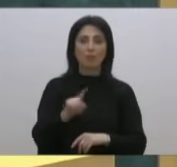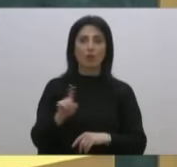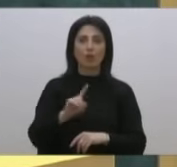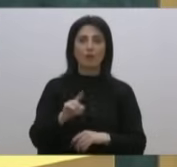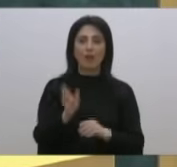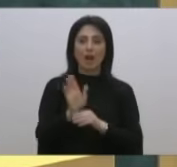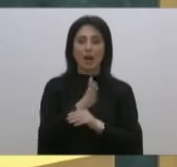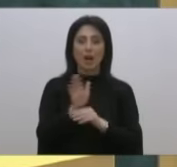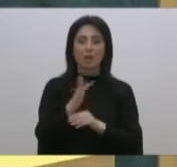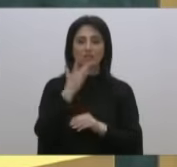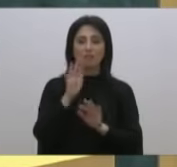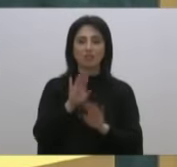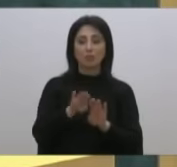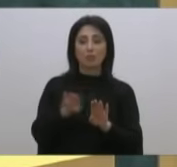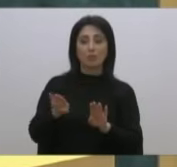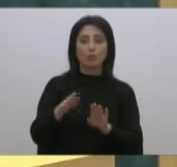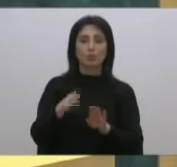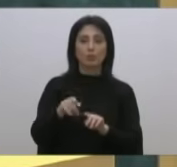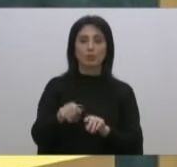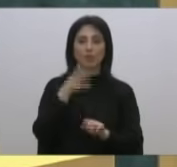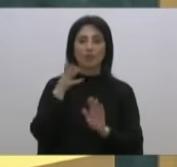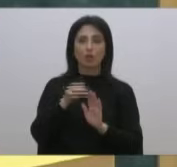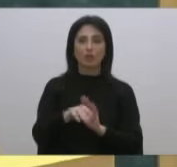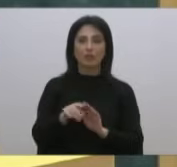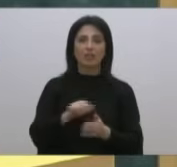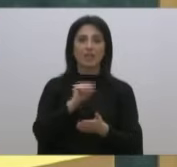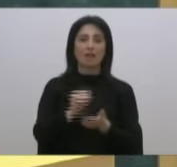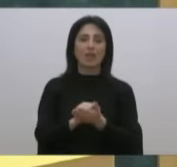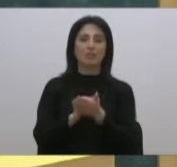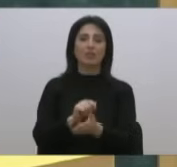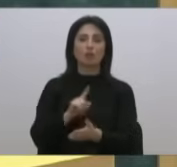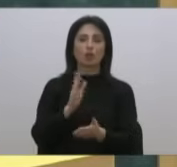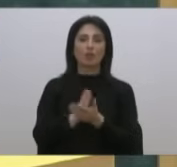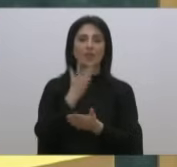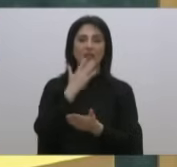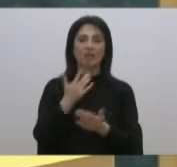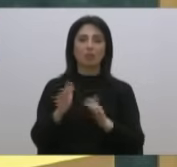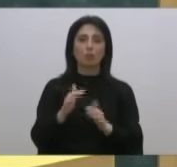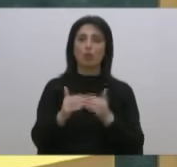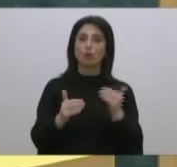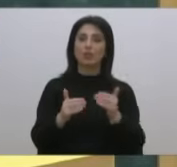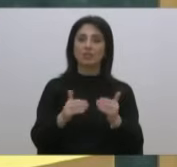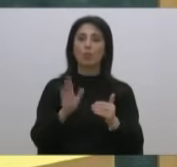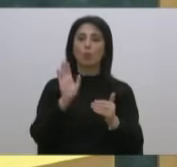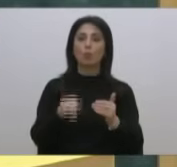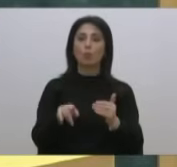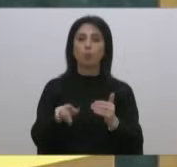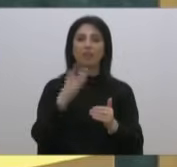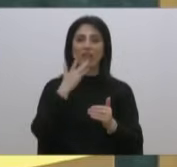რომ გაემიჯნოს ნაციონალურ მოძრაობას, თუმცა ამავე დროს დაამტკიცოს, რომ არის ნაციონალურ მოძრაობაზე